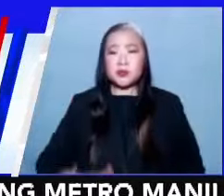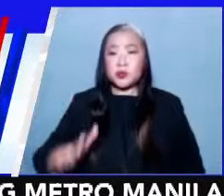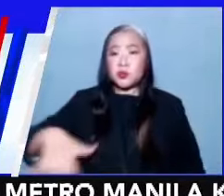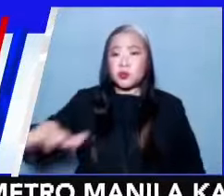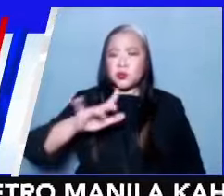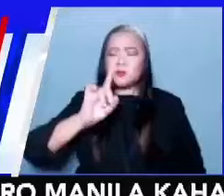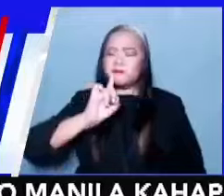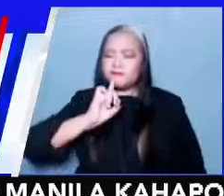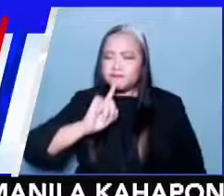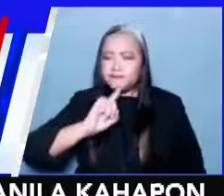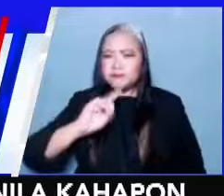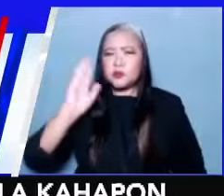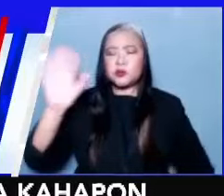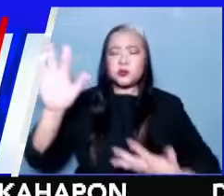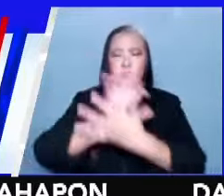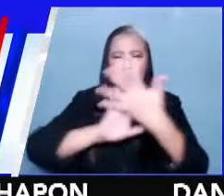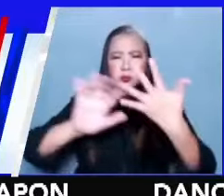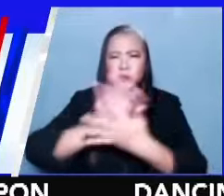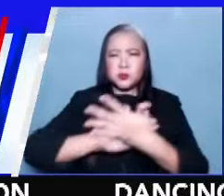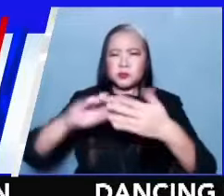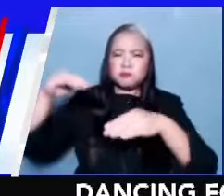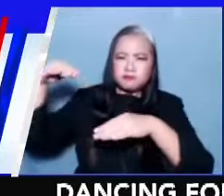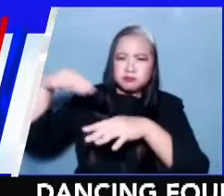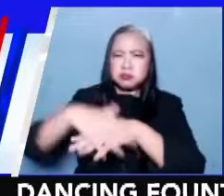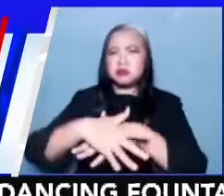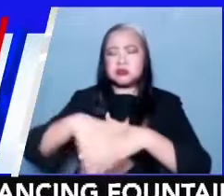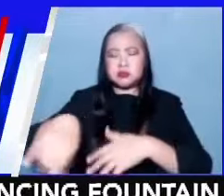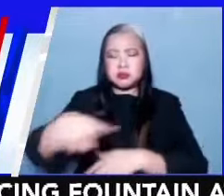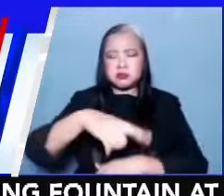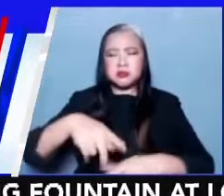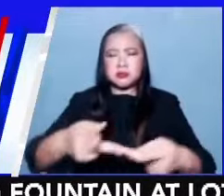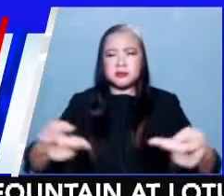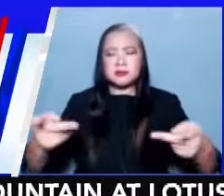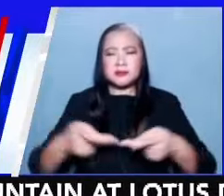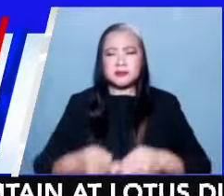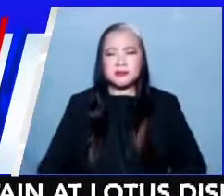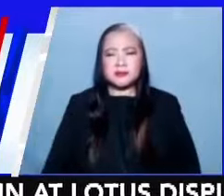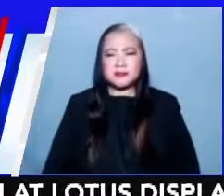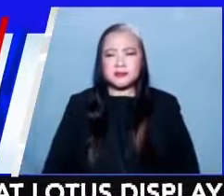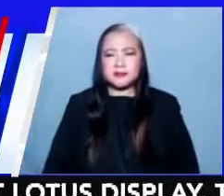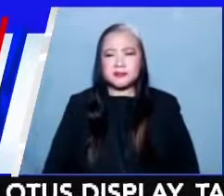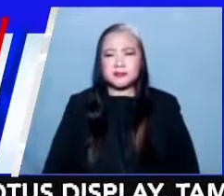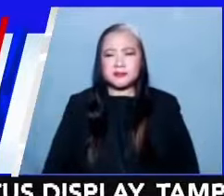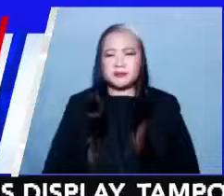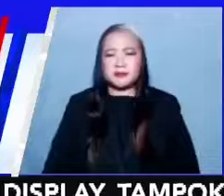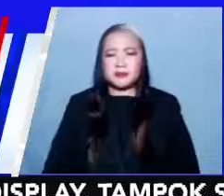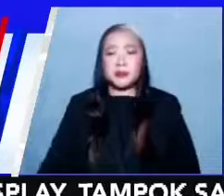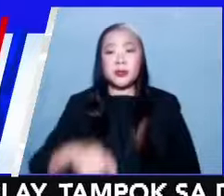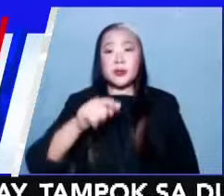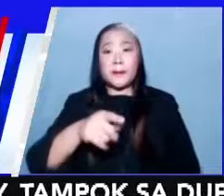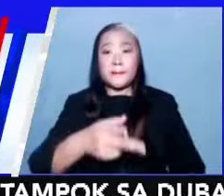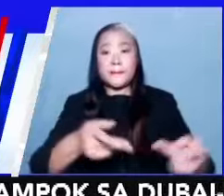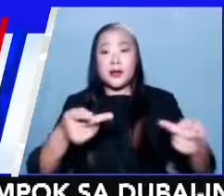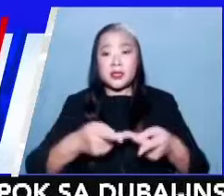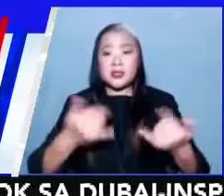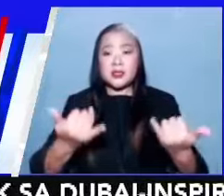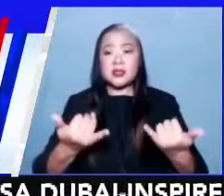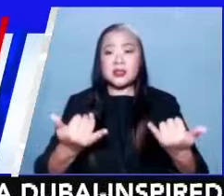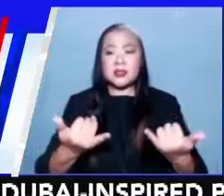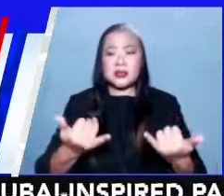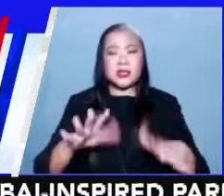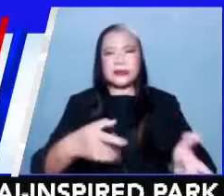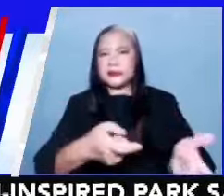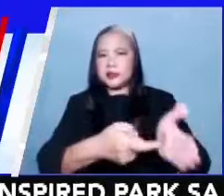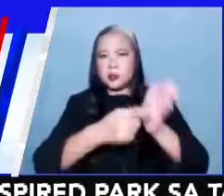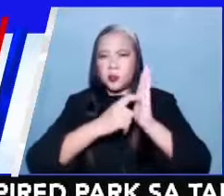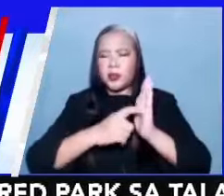ng Hurricane Milton ay at yung especially po yung mga areas na tinatawag na under mandatory